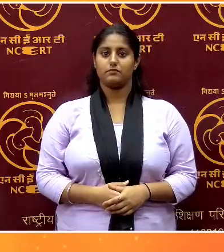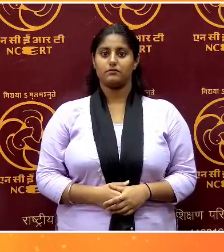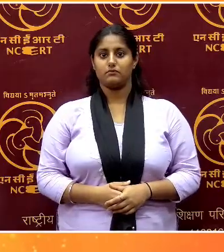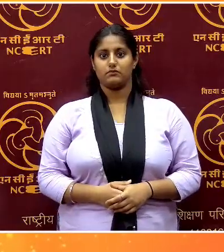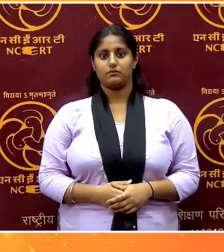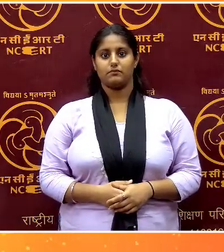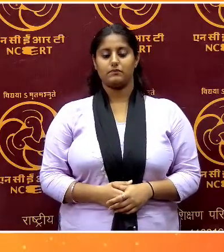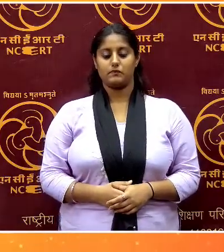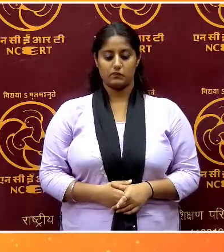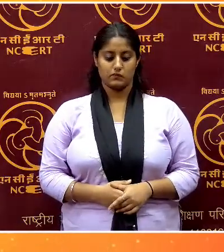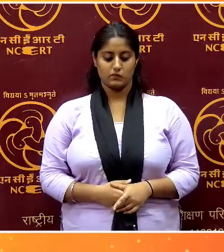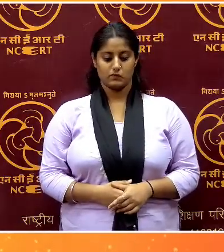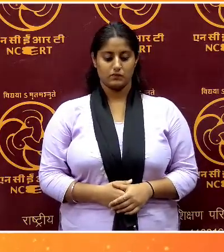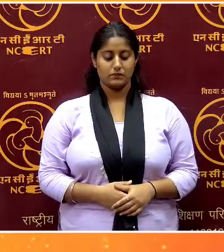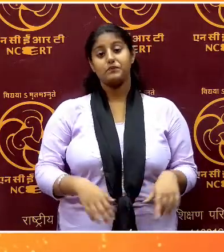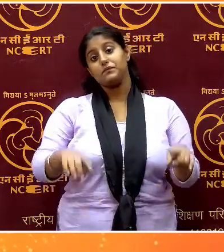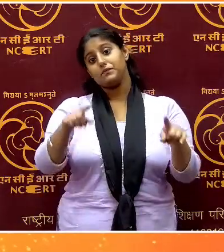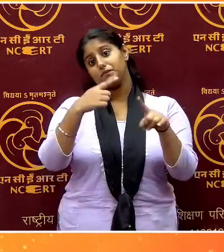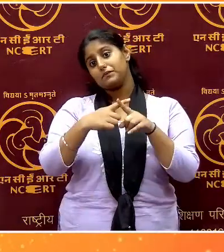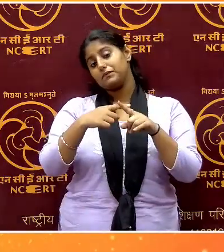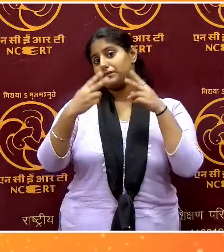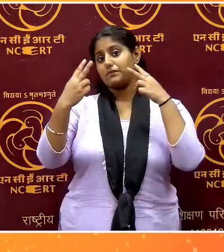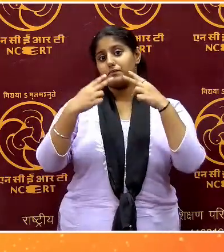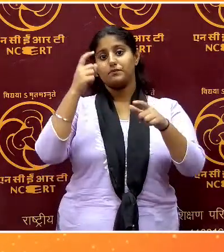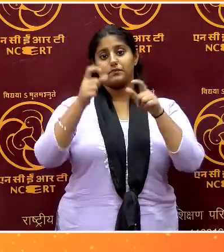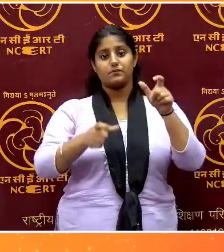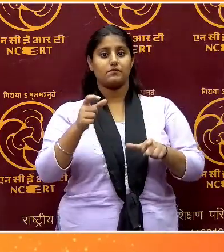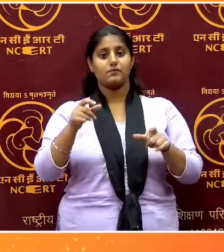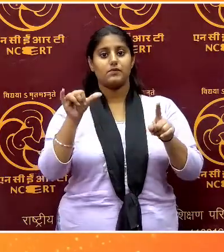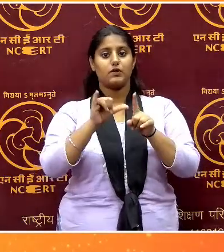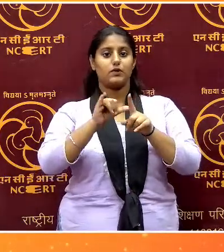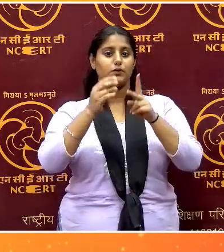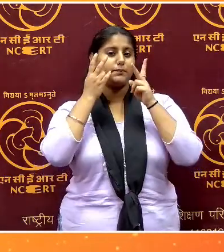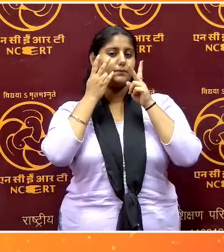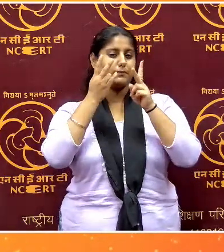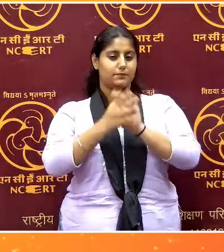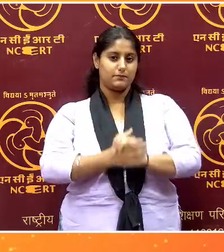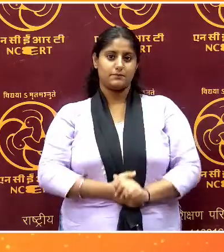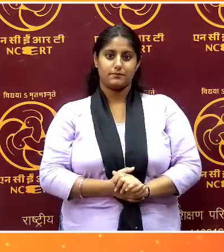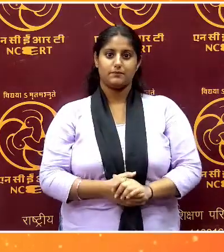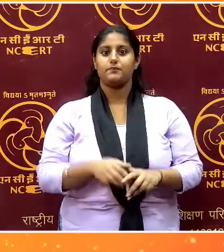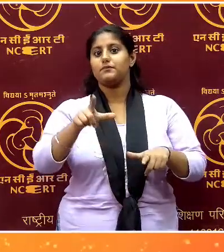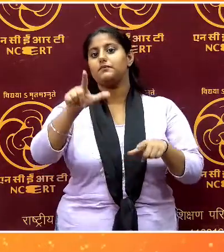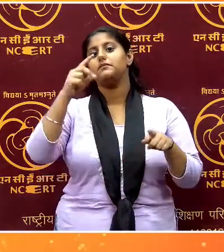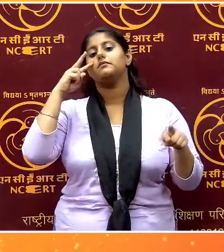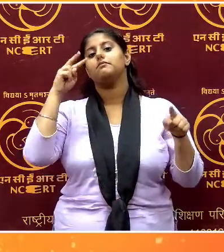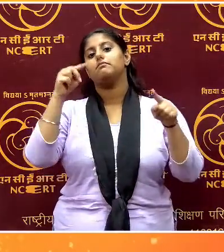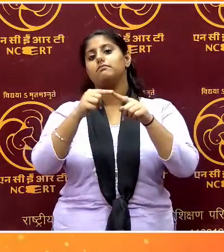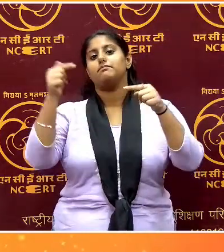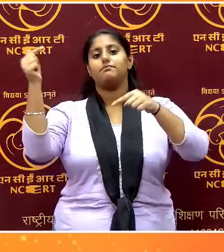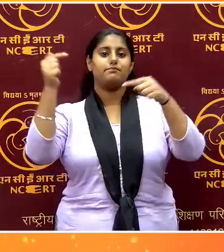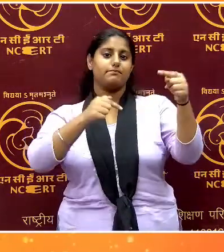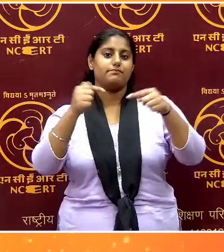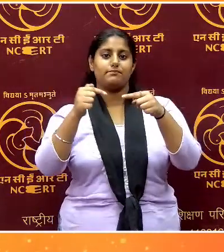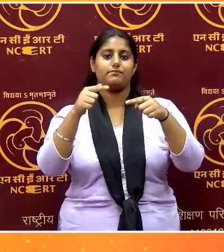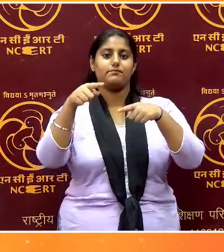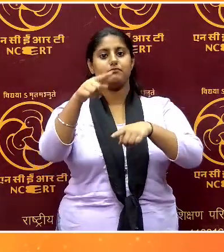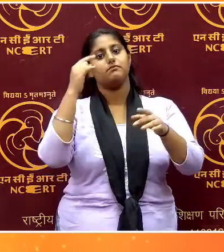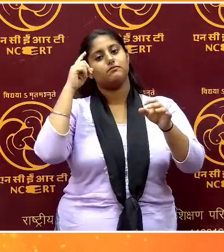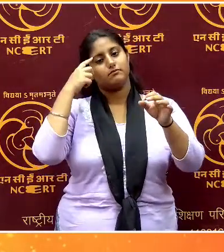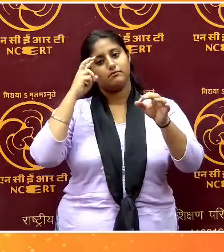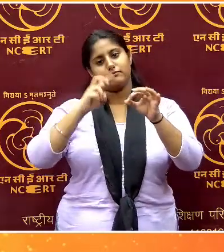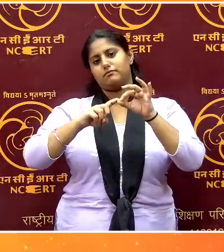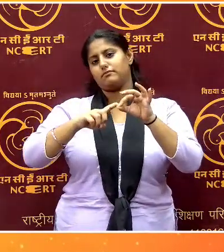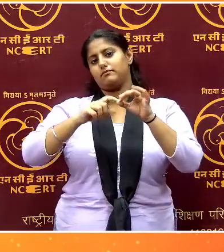dth.class6@ciet.nic.in. हमारे वो सभी दर्शक जो हमें हमारे YouTube चैनल्स के ज़रिए देख रहे हैं वो भी लाइव चैट बॉक्स ऑप्शन में अपना प्रश्न